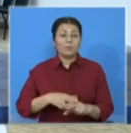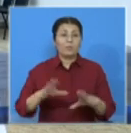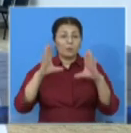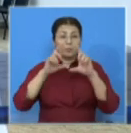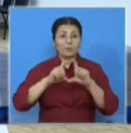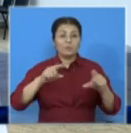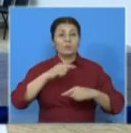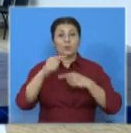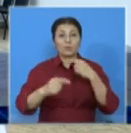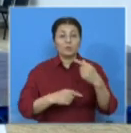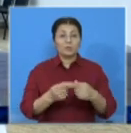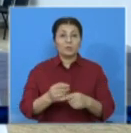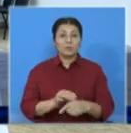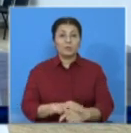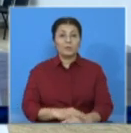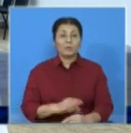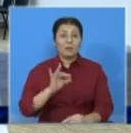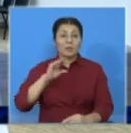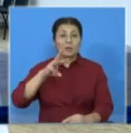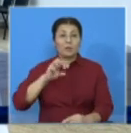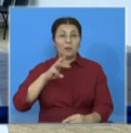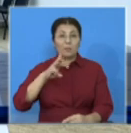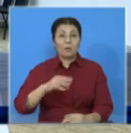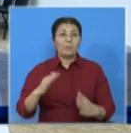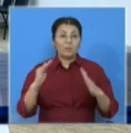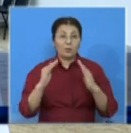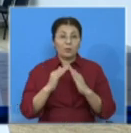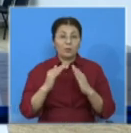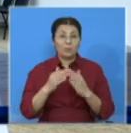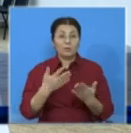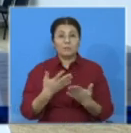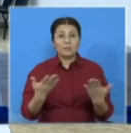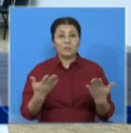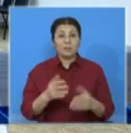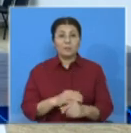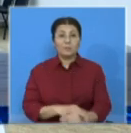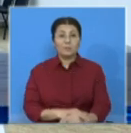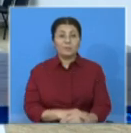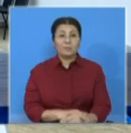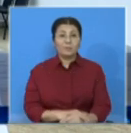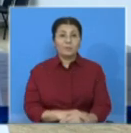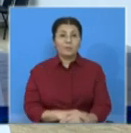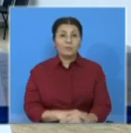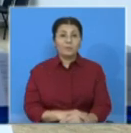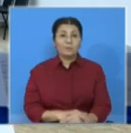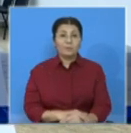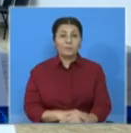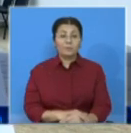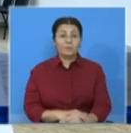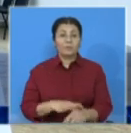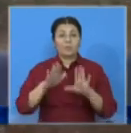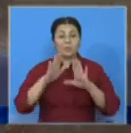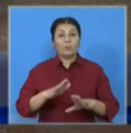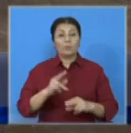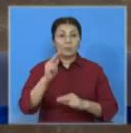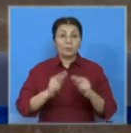мешіттің болашақта да бұл жерде имамның үйі, сыртта арнайы жаңа айтқандай үлкен дәрет алатын орындары да салынатын